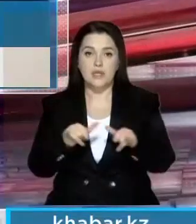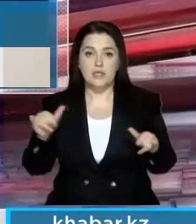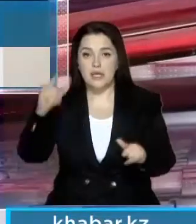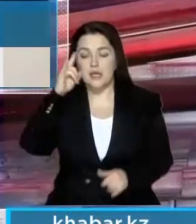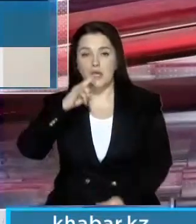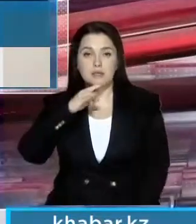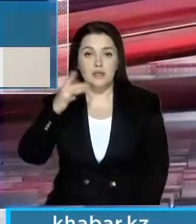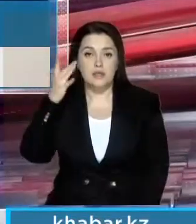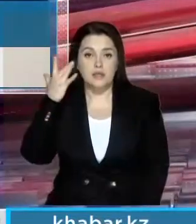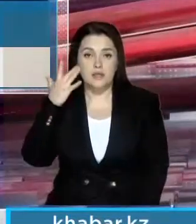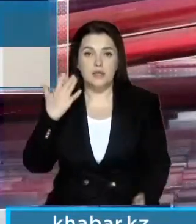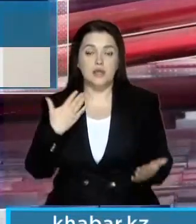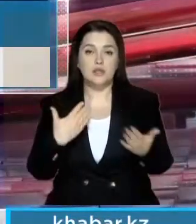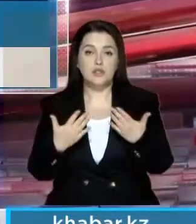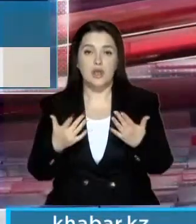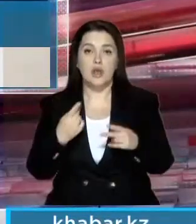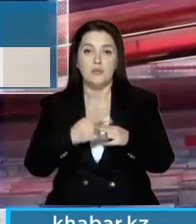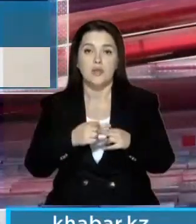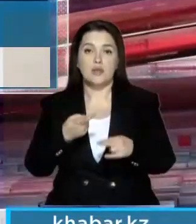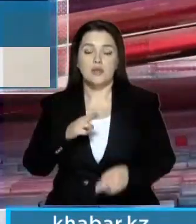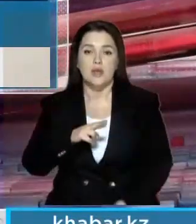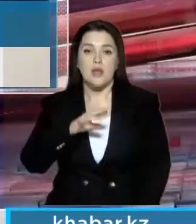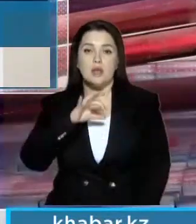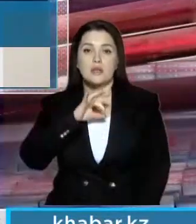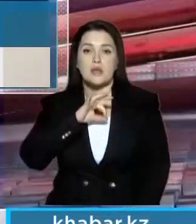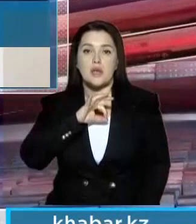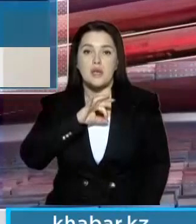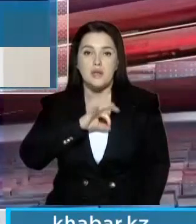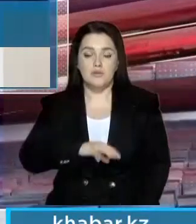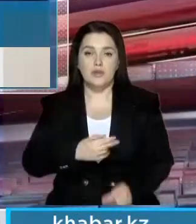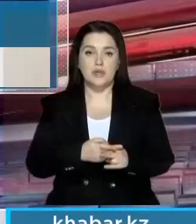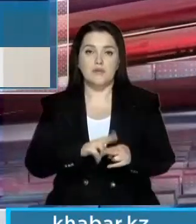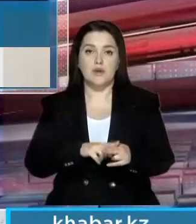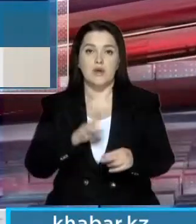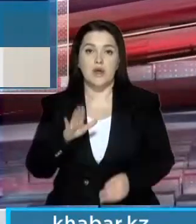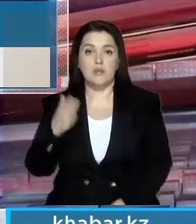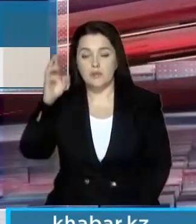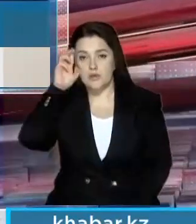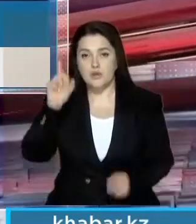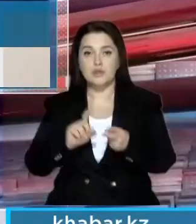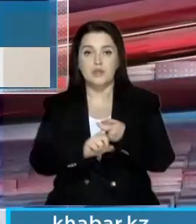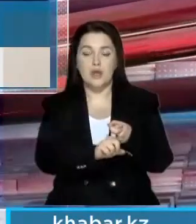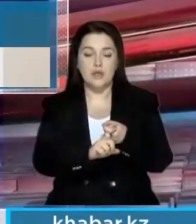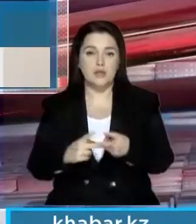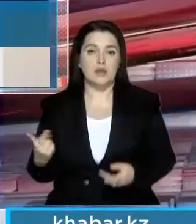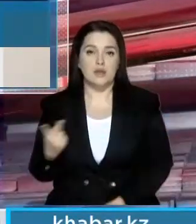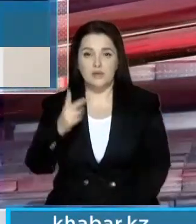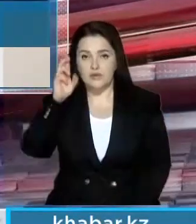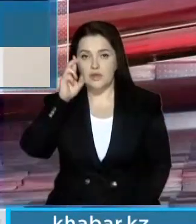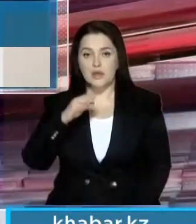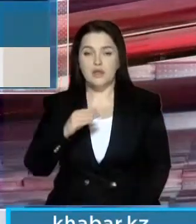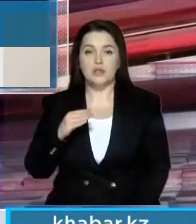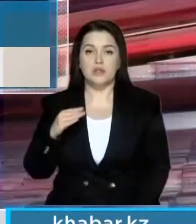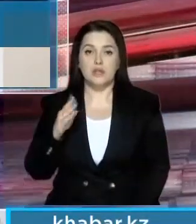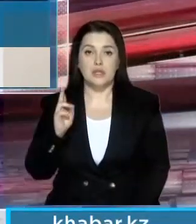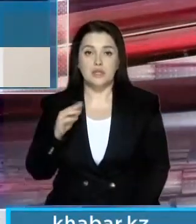в развитии казахско-кыргызских отношений и заложил прочную основу для эффективного продвижения межгосударственных связей двух